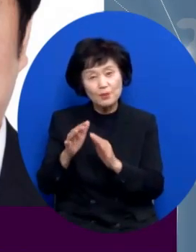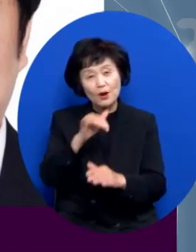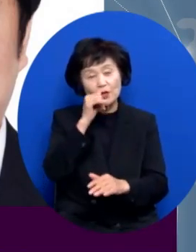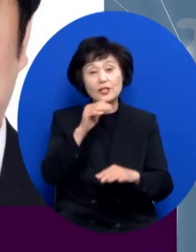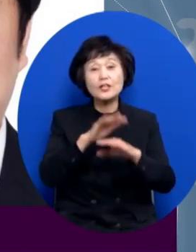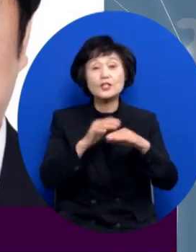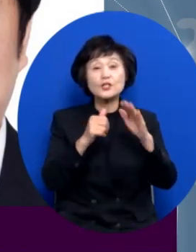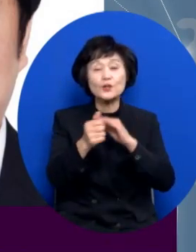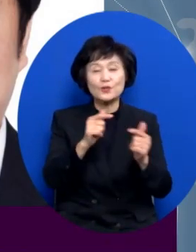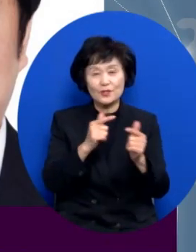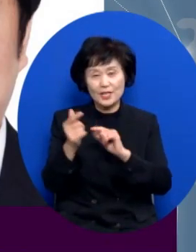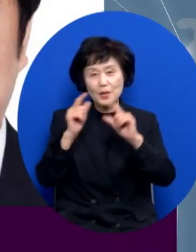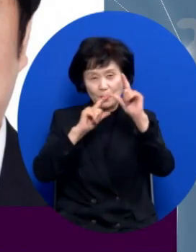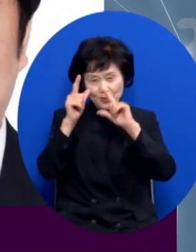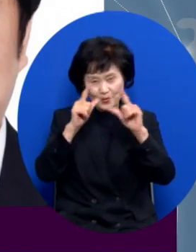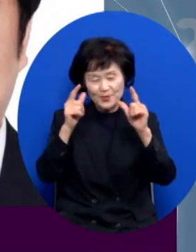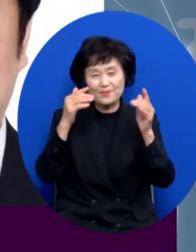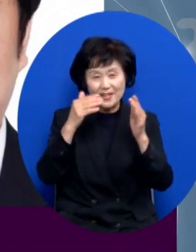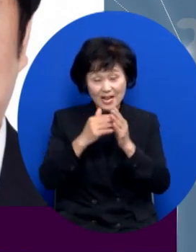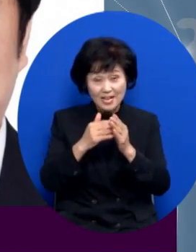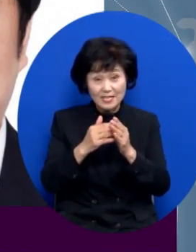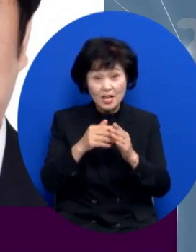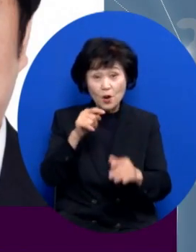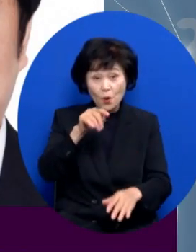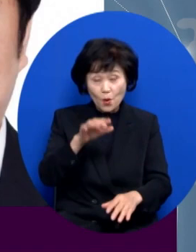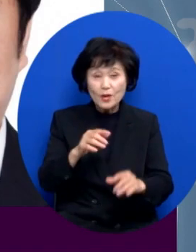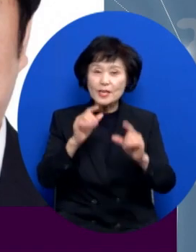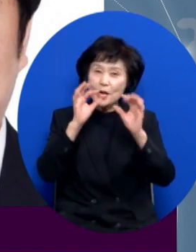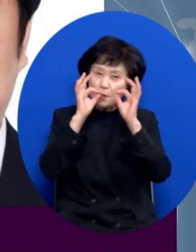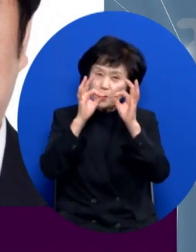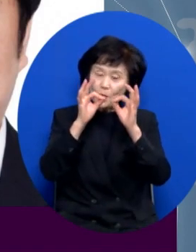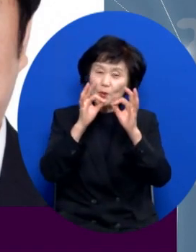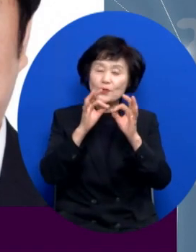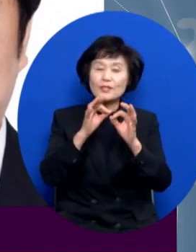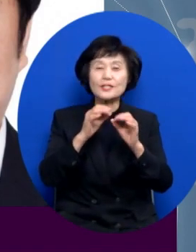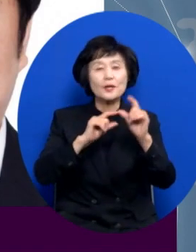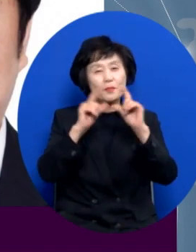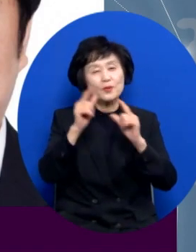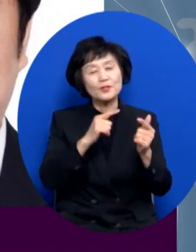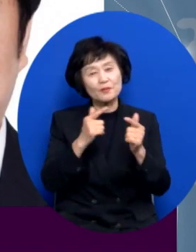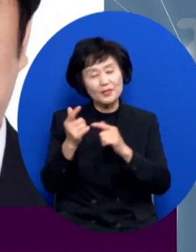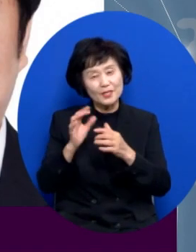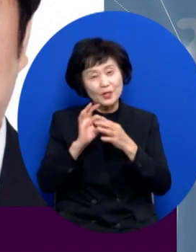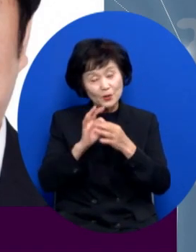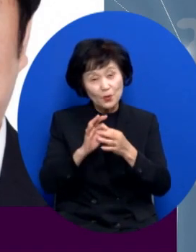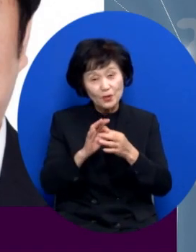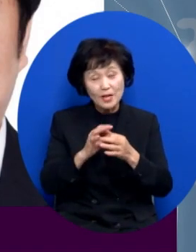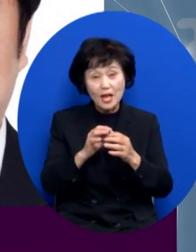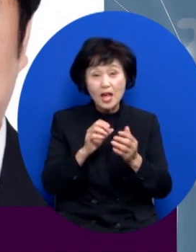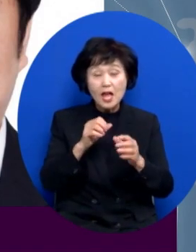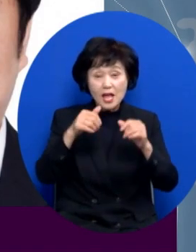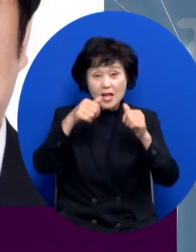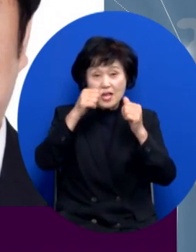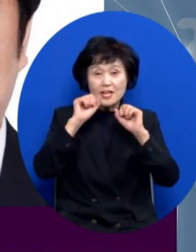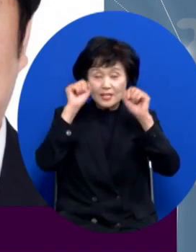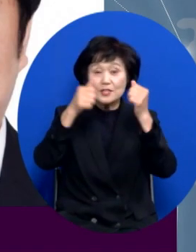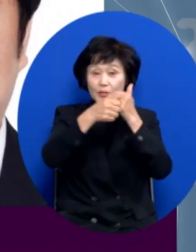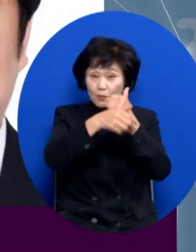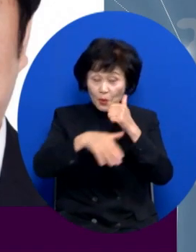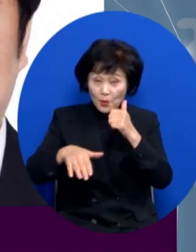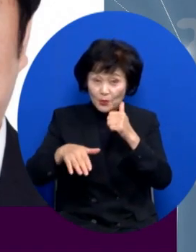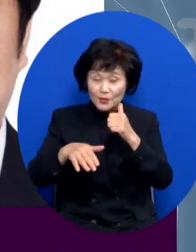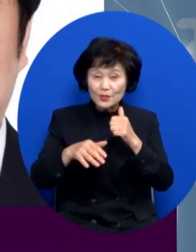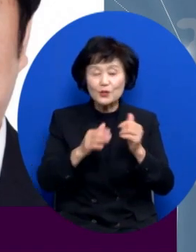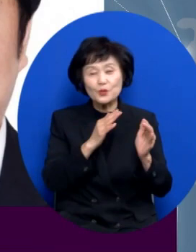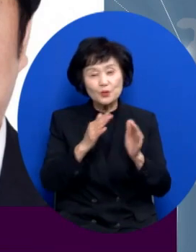모습까지 경기장에서만 볼 수 있었던 모습들로 하여금 스포츠 선교 비전팀에게도 선한 영향력을 준